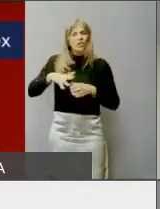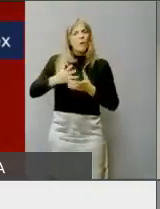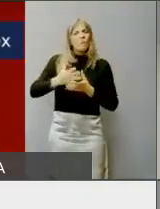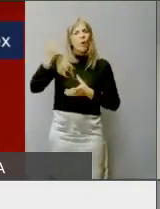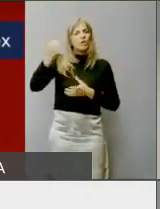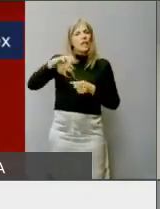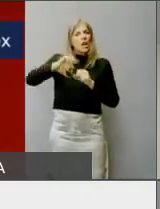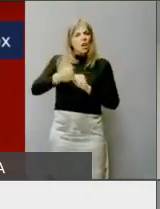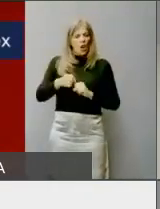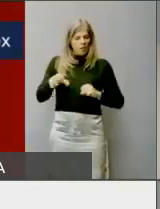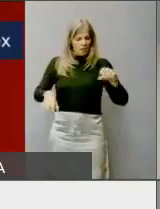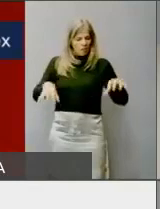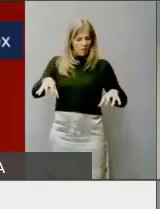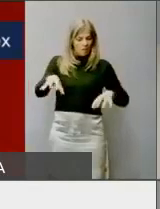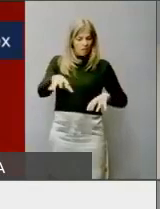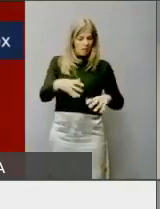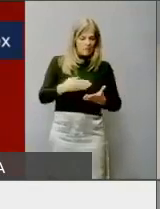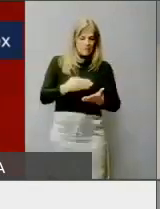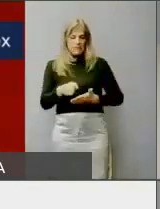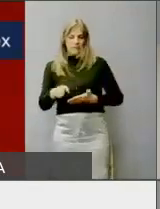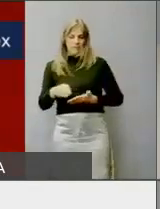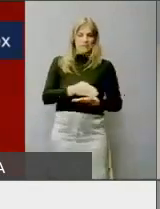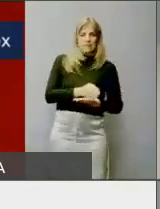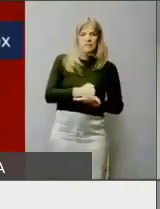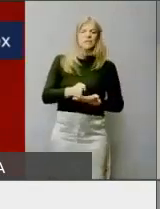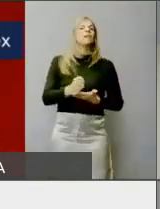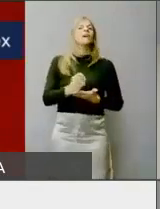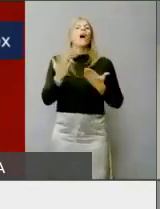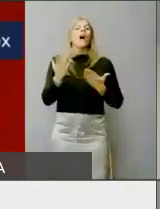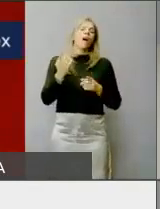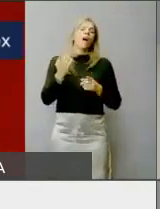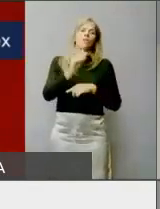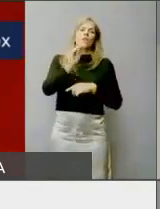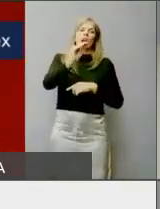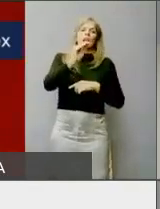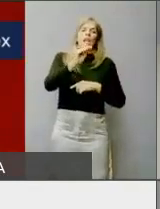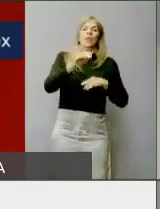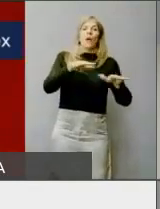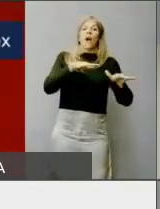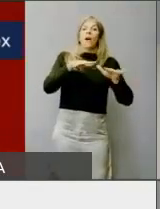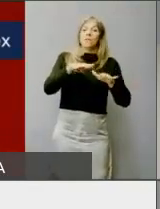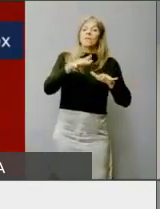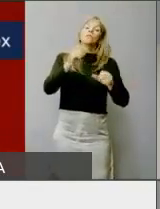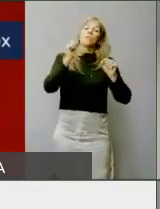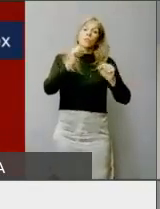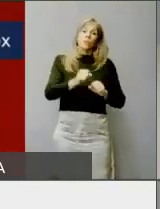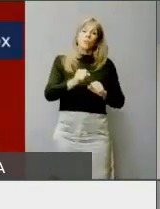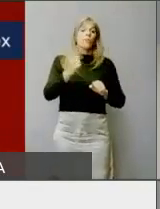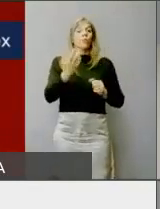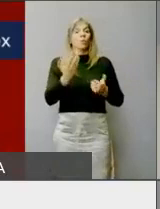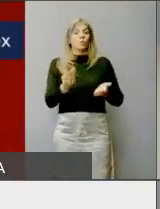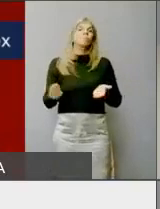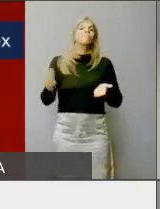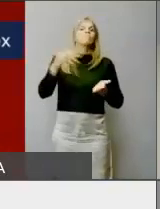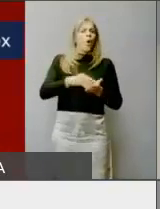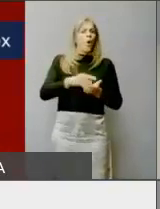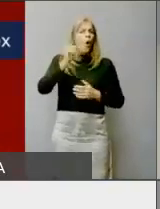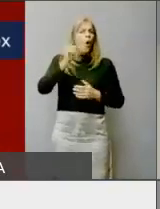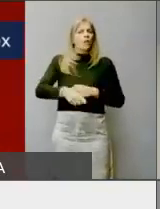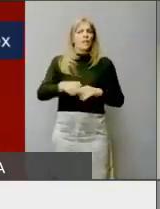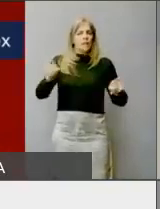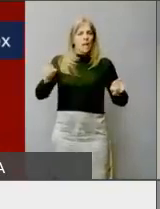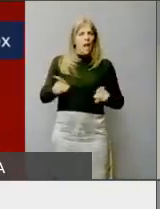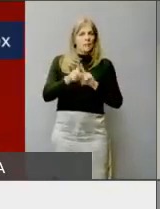chiedo appunto a questa amministrazione si ha intenzione di riproporre questa ordinanza in quel territorio